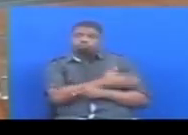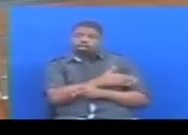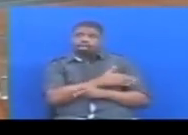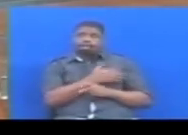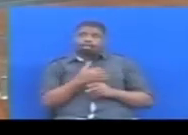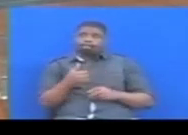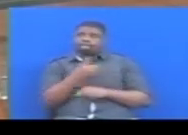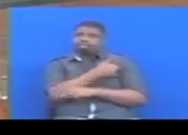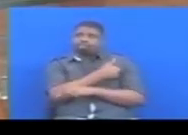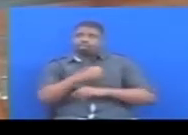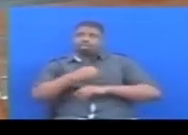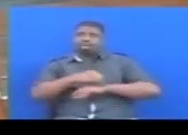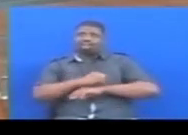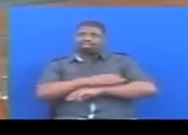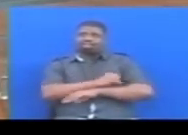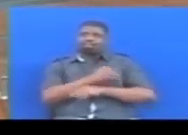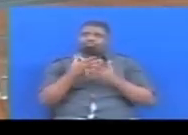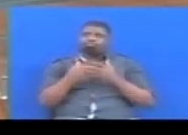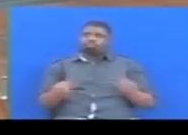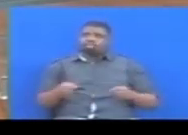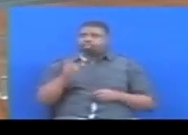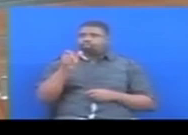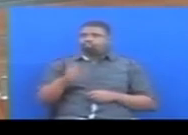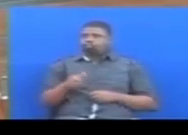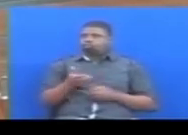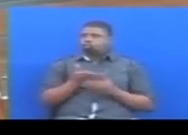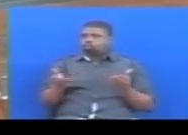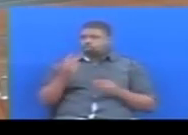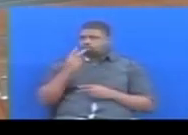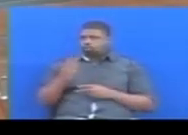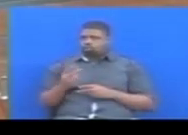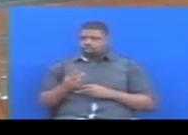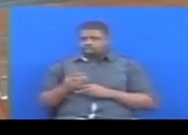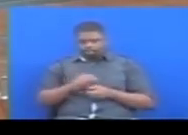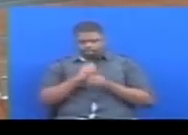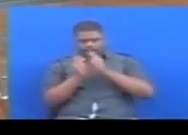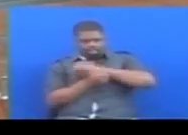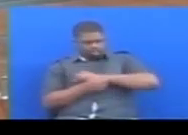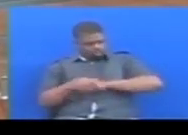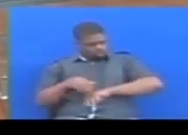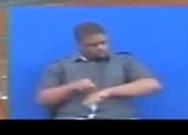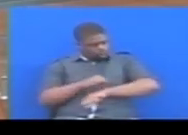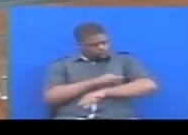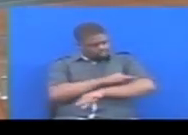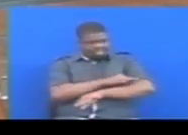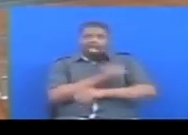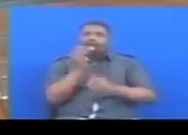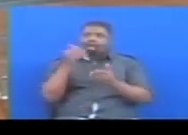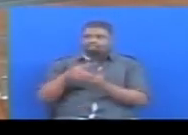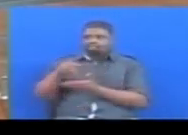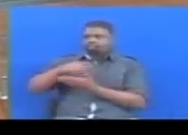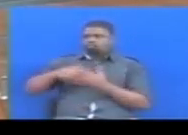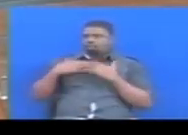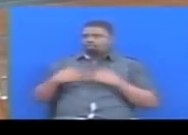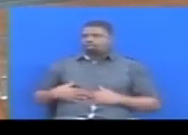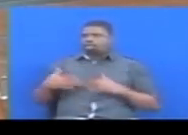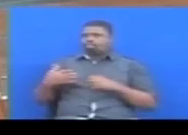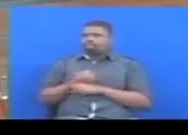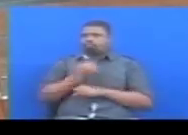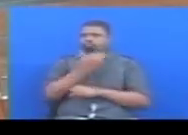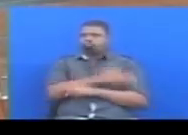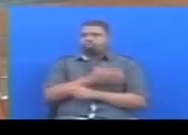nchi yetu, na mimi niwaombe sana mtu yote ambaye anaona kuna mabadiliko katika ngozi yake basi aweze kufika katika vituo vya kutolea huduma ya afya aweze kupata